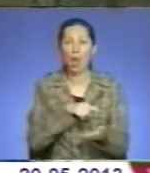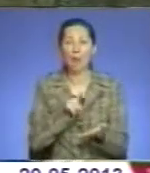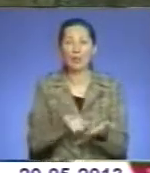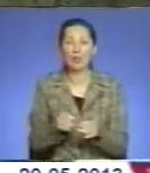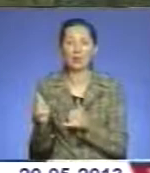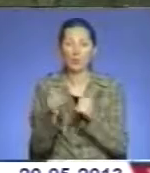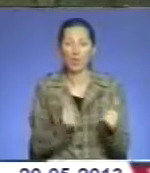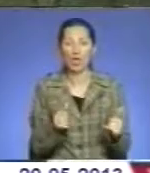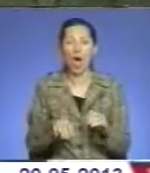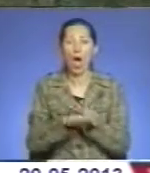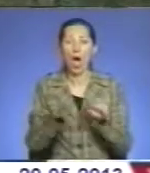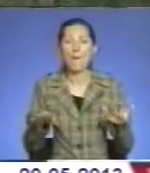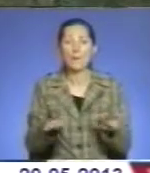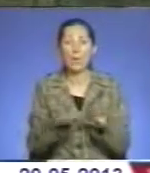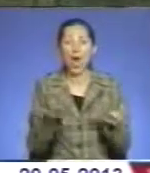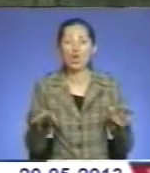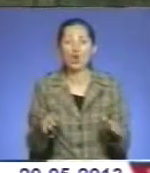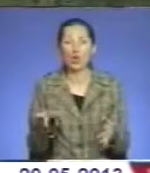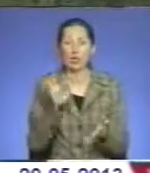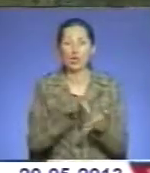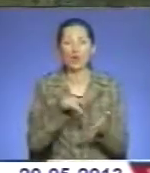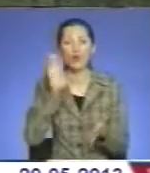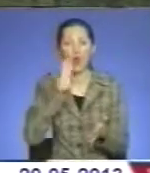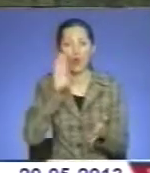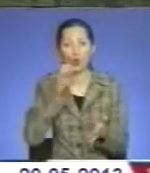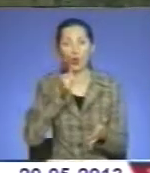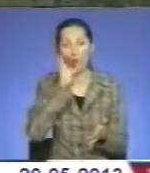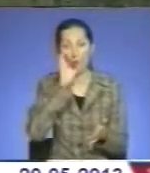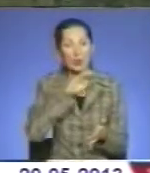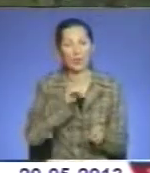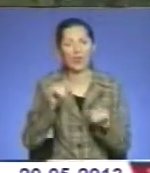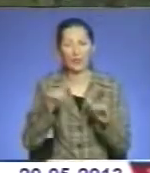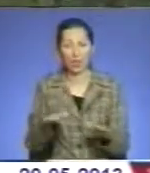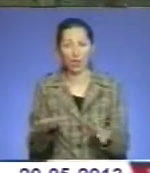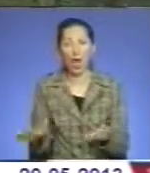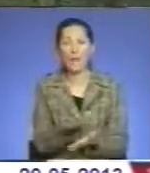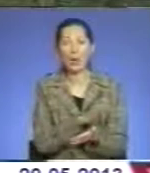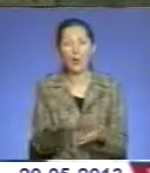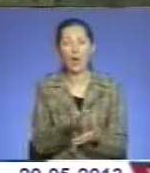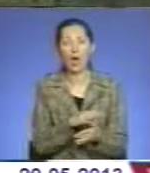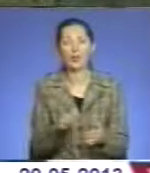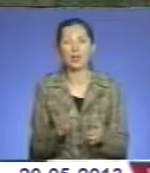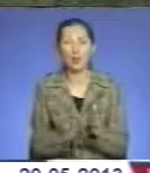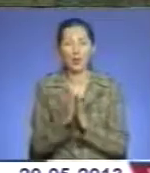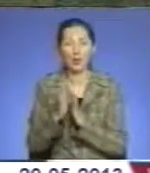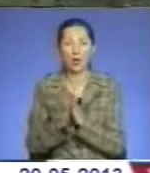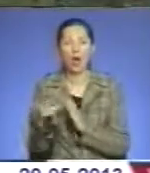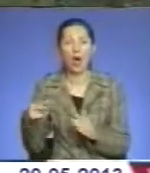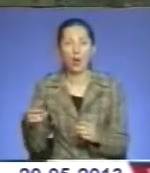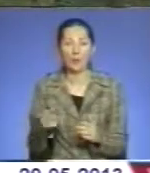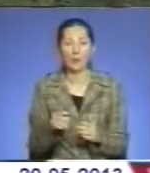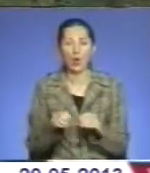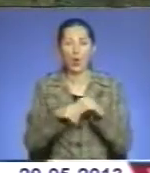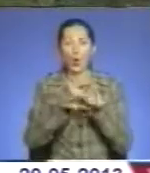пляжу централізованою питною водою, яке не вирішується. Ну, скажімо так, прибирання, обкошування від трави, низькорослих